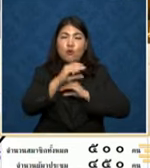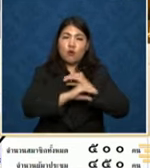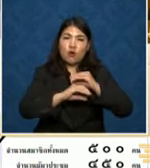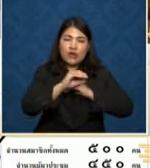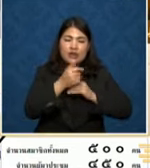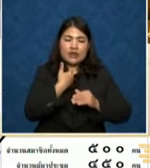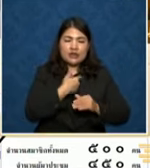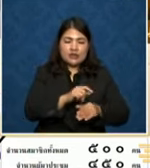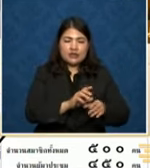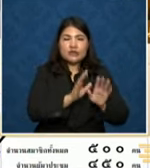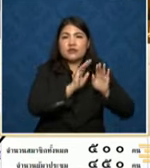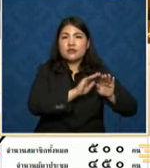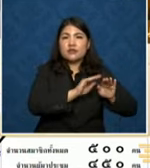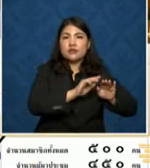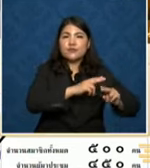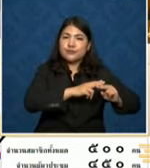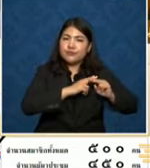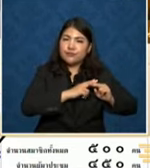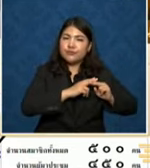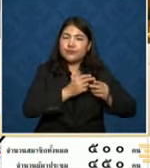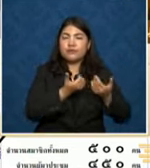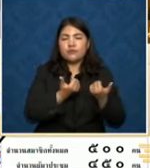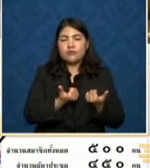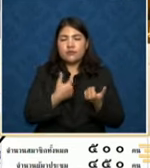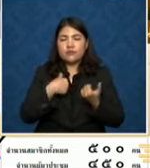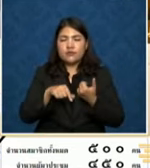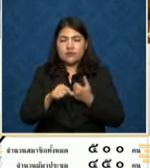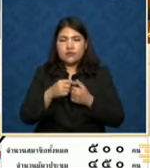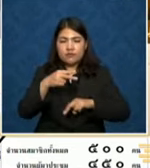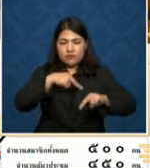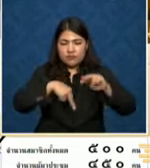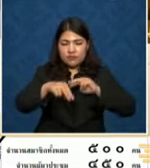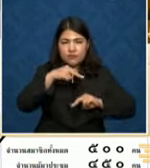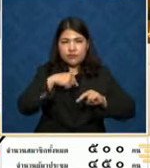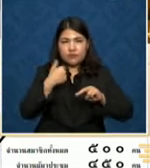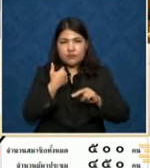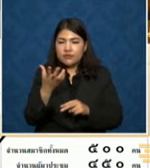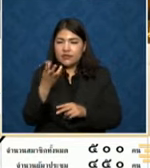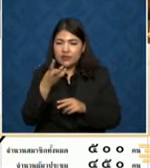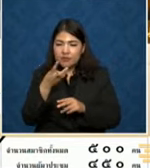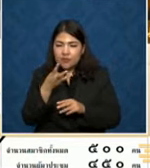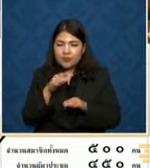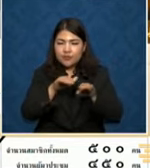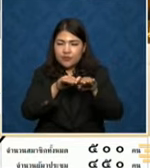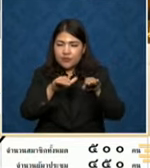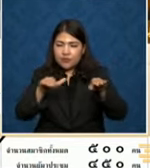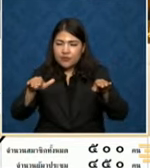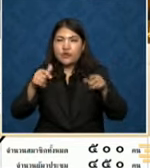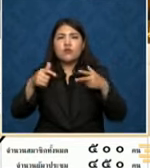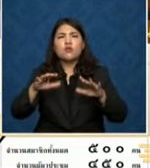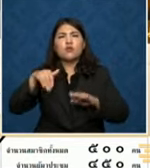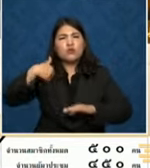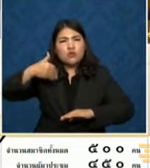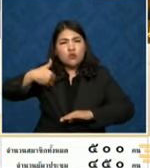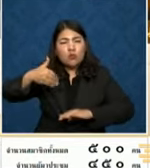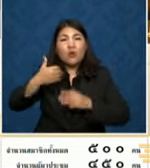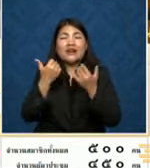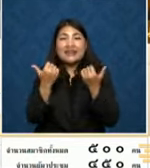วเองทำให้เราสามารถรักษาเสถียรภาพราคาข้าวให้มีเสถียรภาพจนถึงทุกวัน